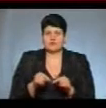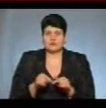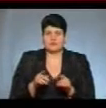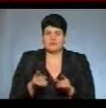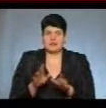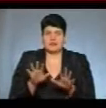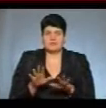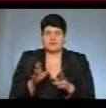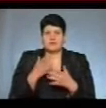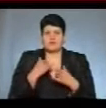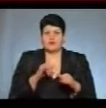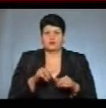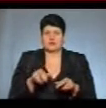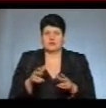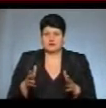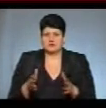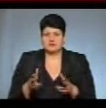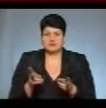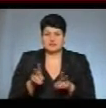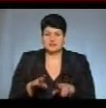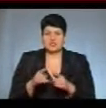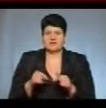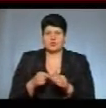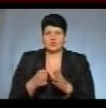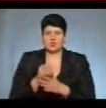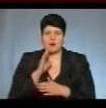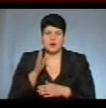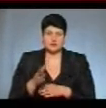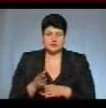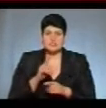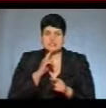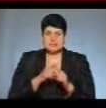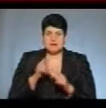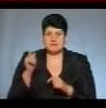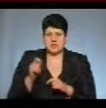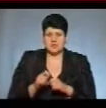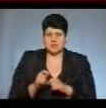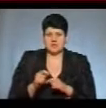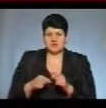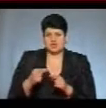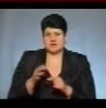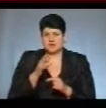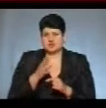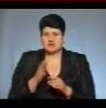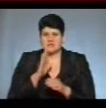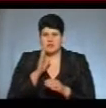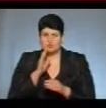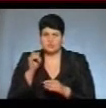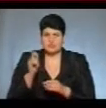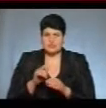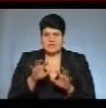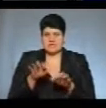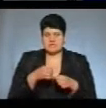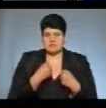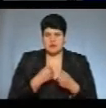місцева, вона не мала куди йти. Лишили її в відділі до ранку. Сестра приїхала через який час, під ранок вже забрали